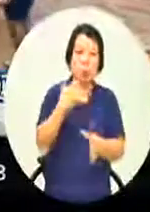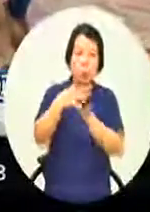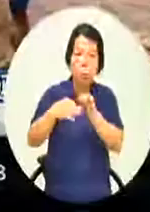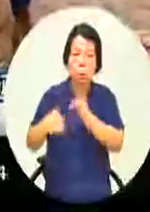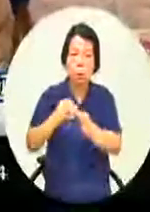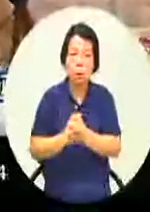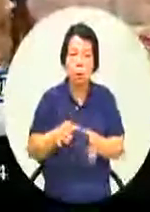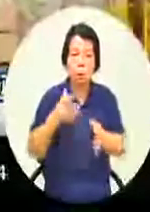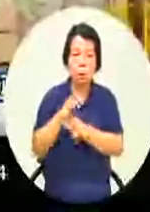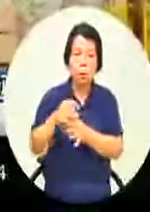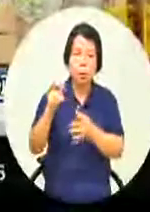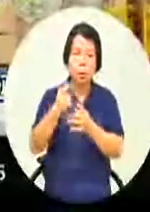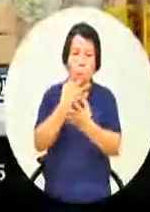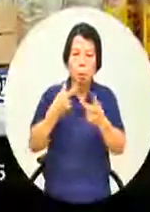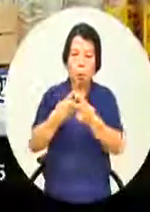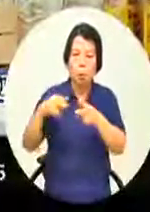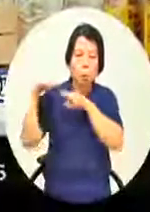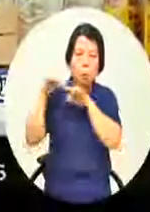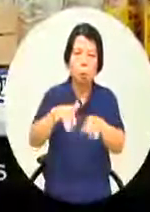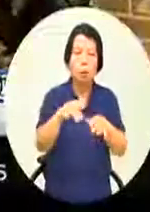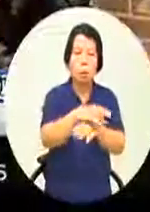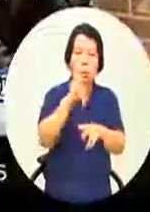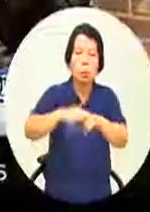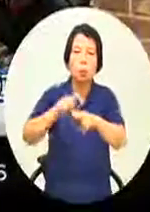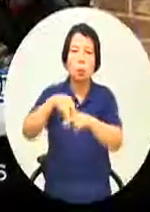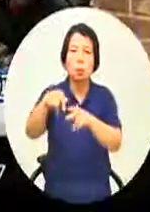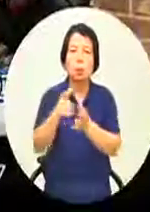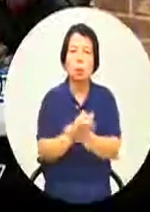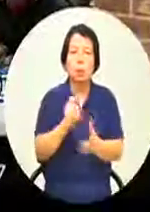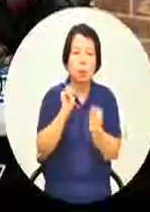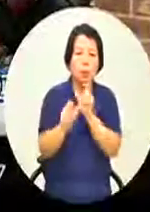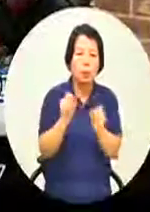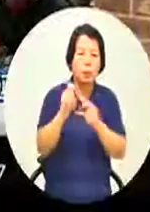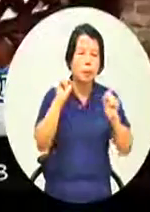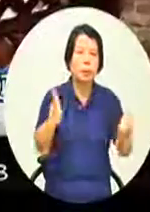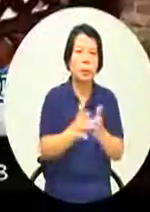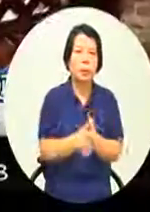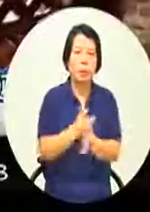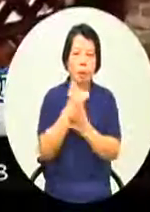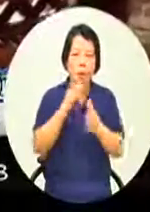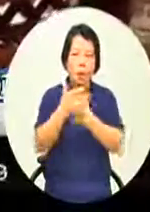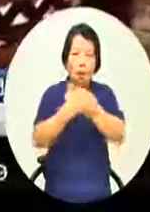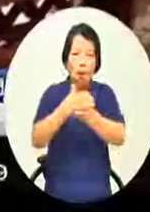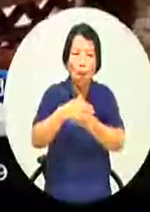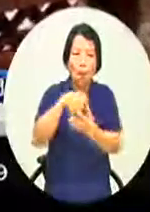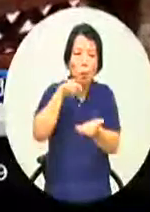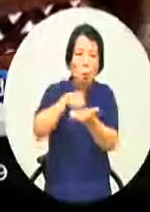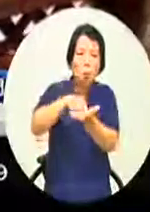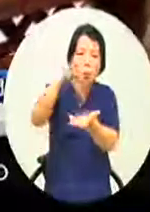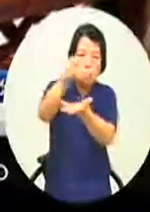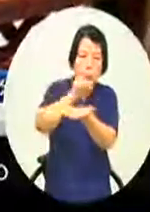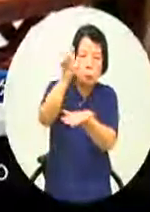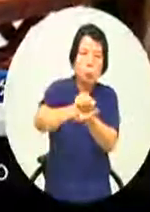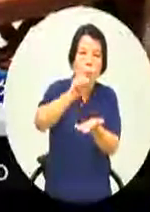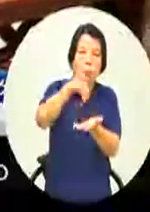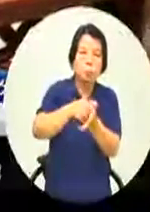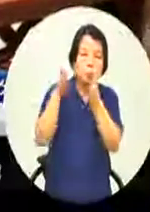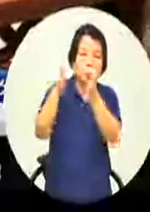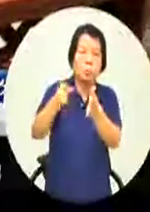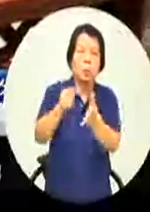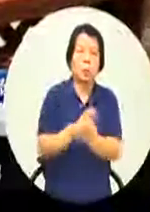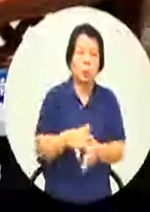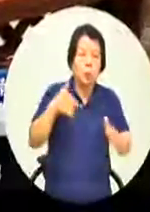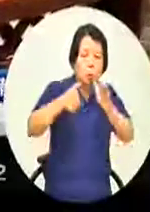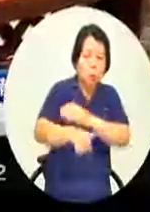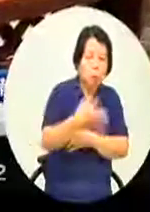顾客，人手一机，还有人坐在角落，不是买名产，而是在抓宝。 很多，真的，因为我们进来几分钟，十